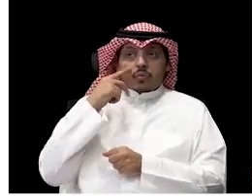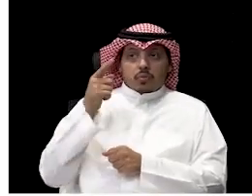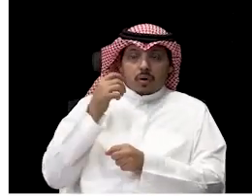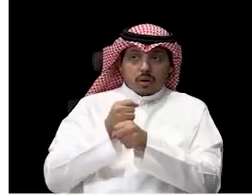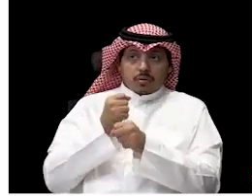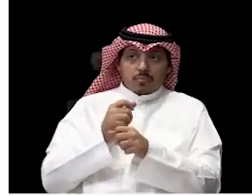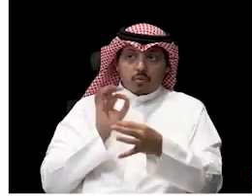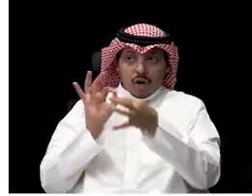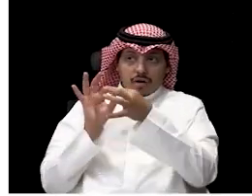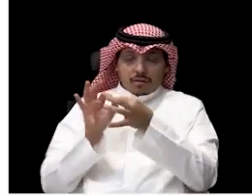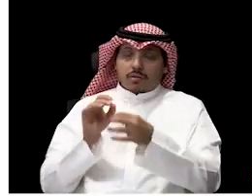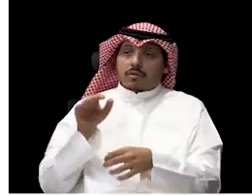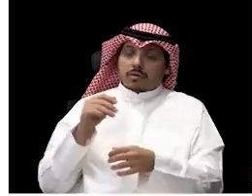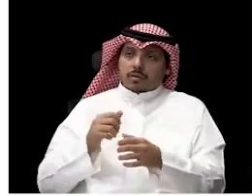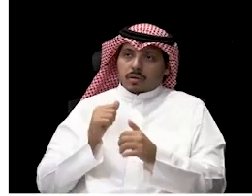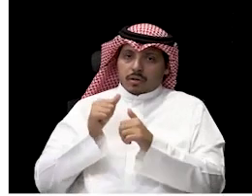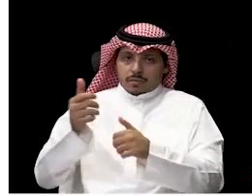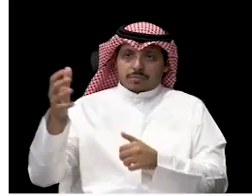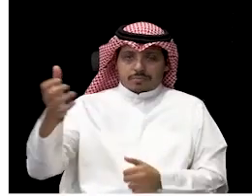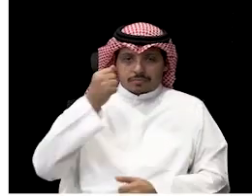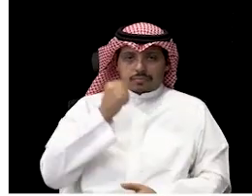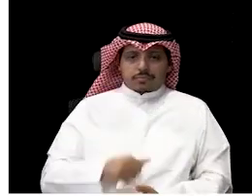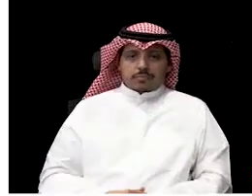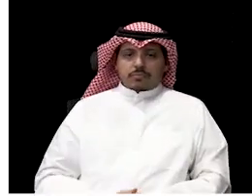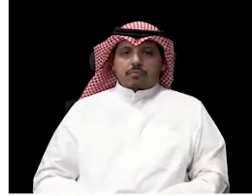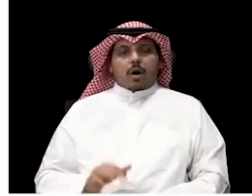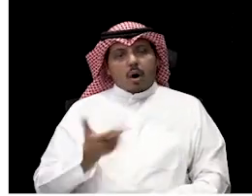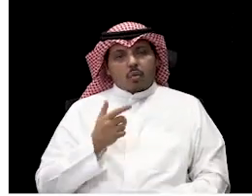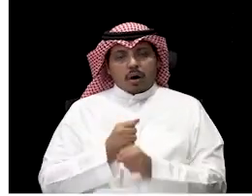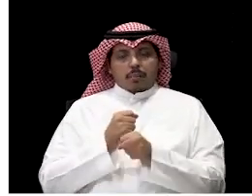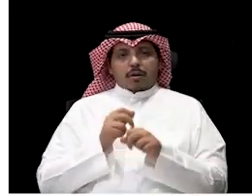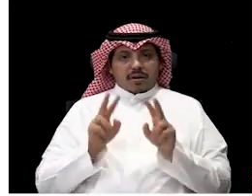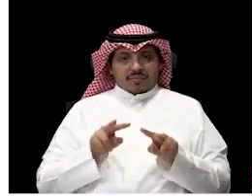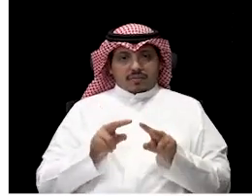أو أنه ممكن أن يترك وظيفة للبحث عن أخرى أفضل.